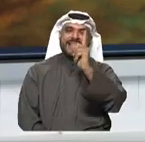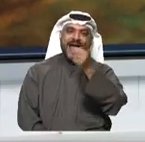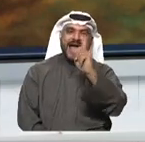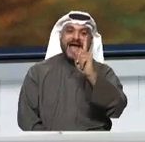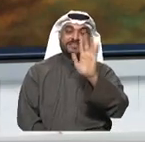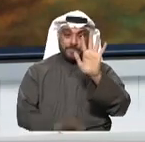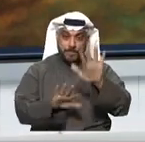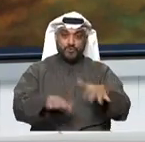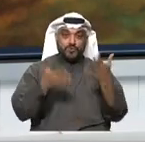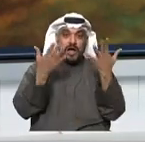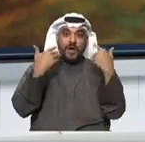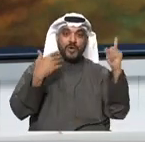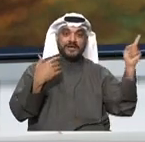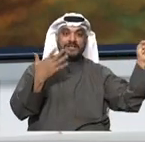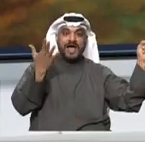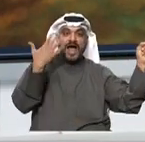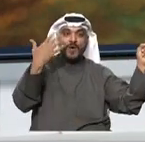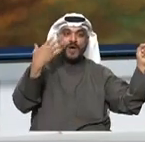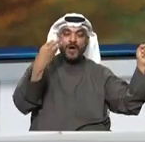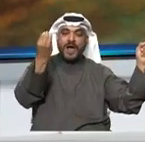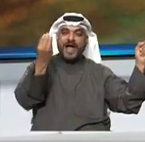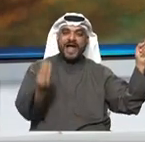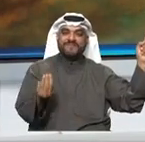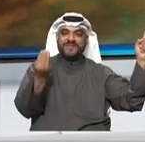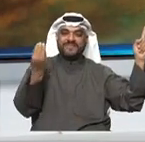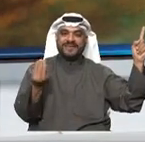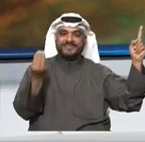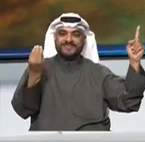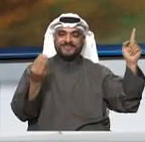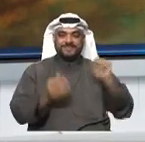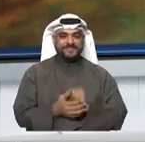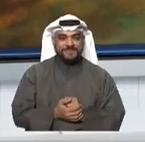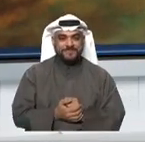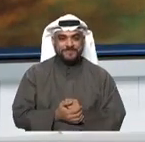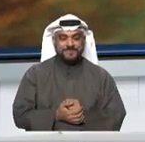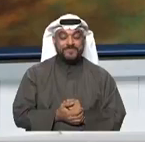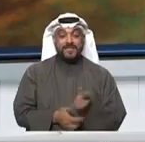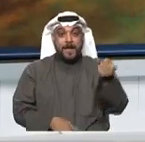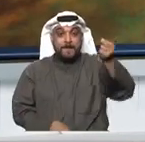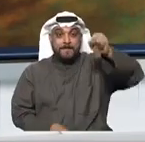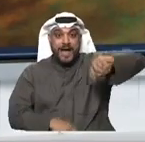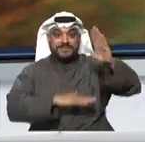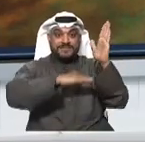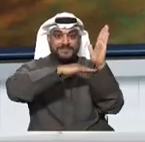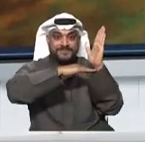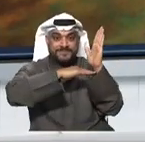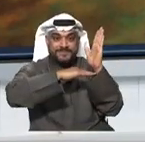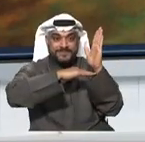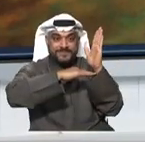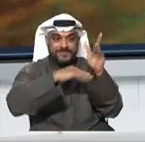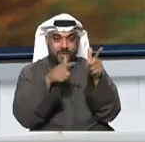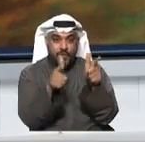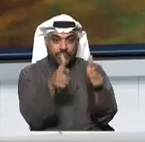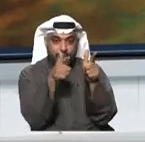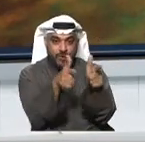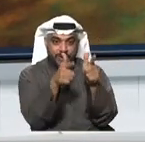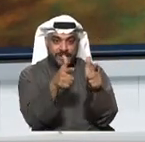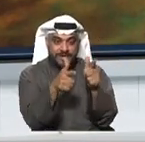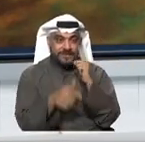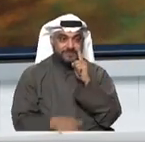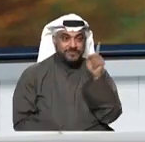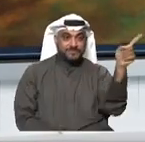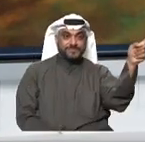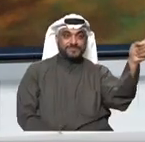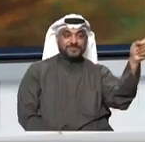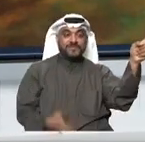استمرار رياح الجنوبية الشرقية خفيفة إلى معتدلة السرعة. منتصف نهار يوم الغد متوقع أن تصل درجات الحرارة العظمى ما